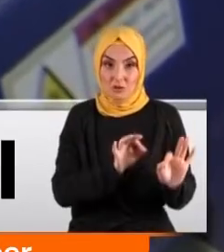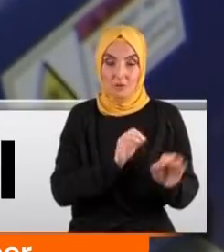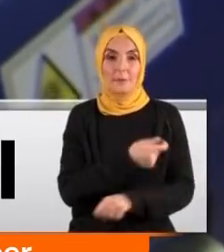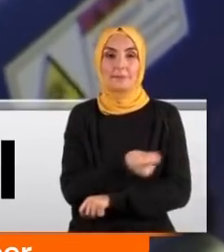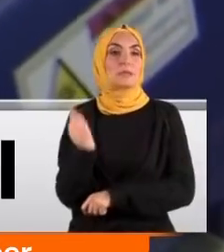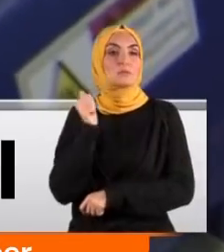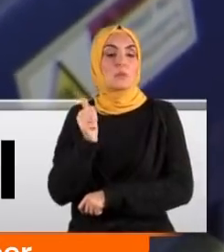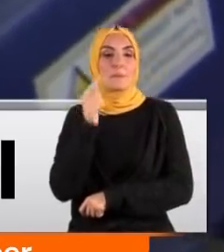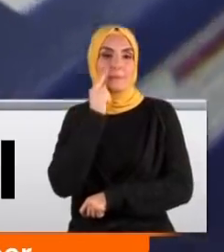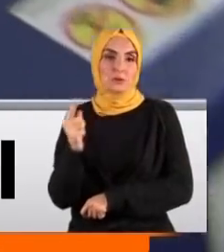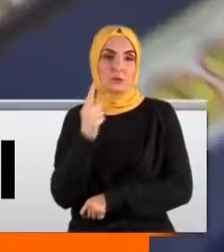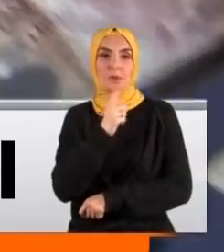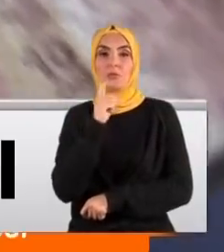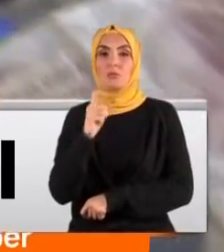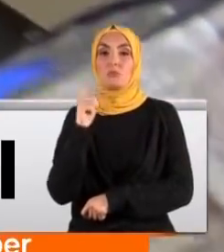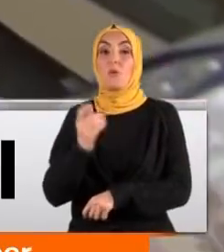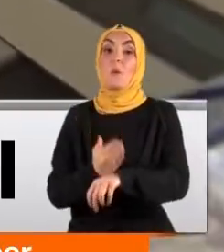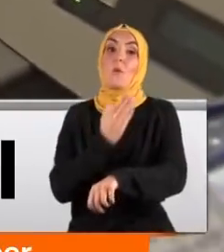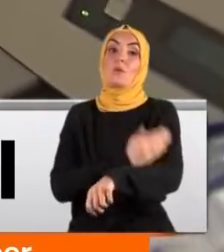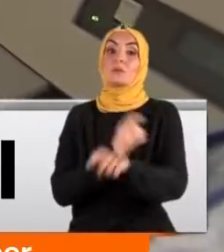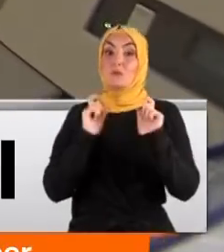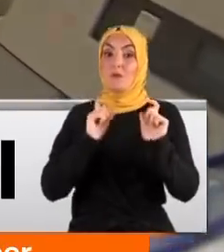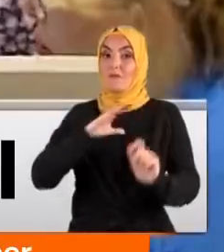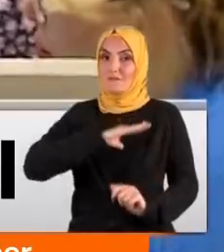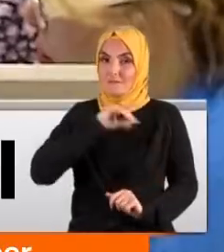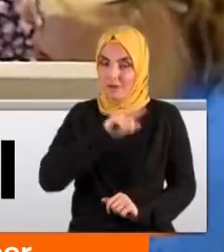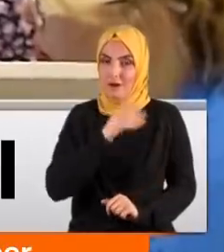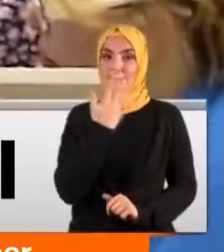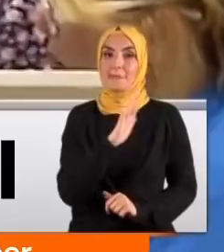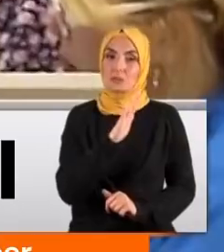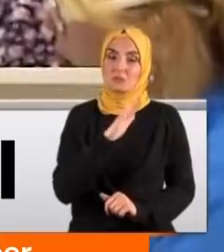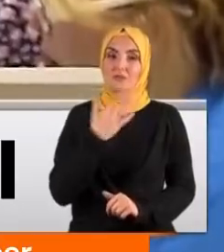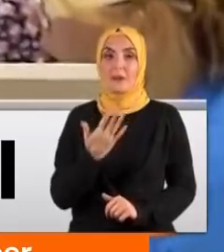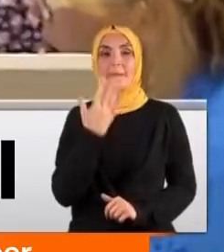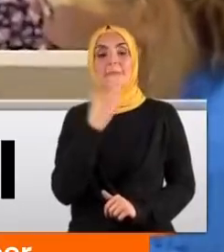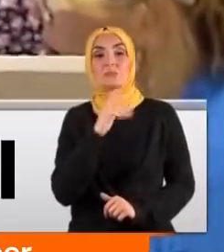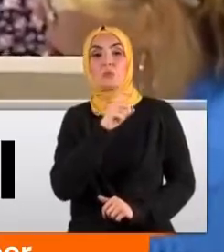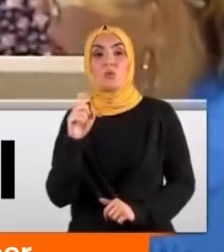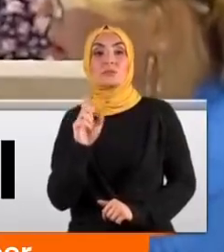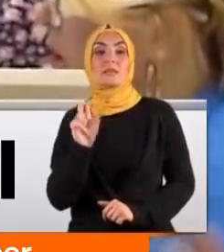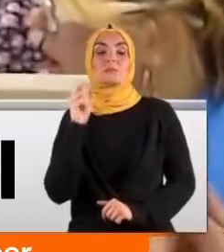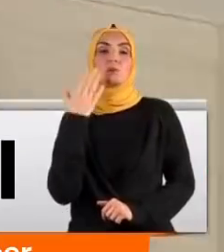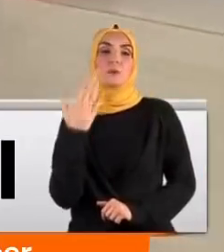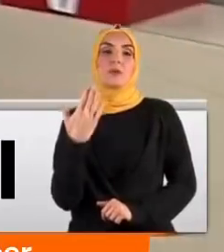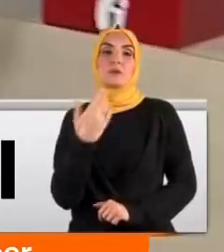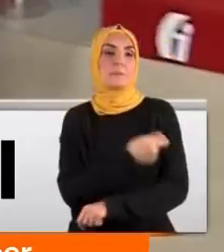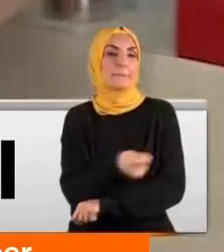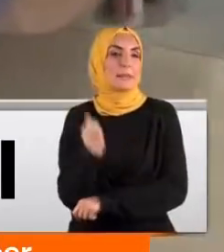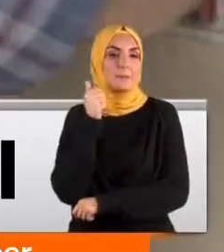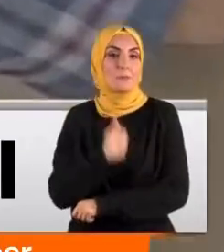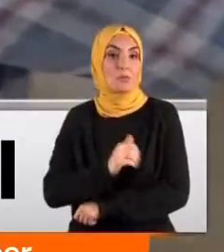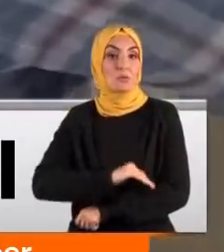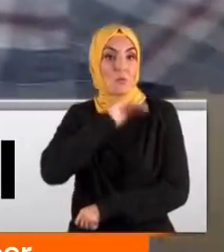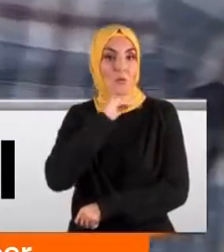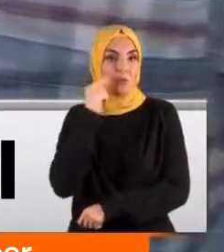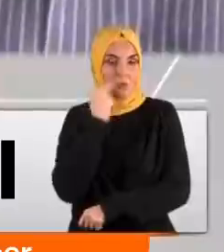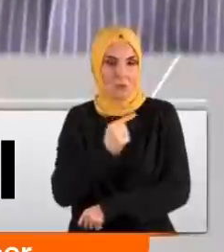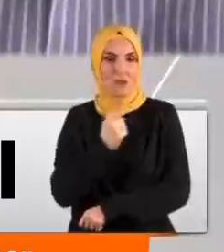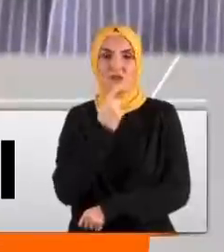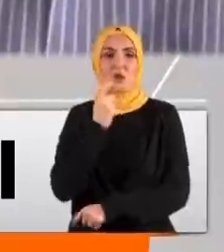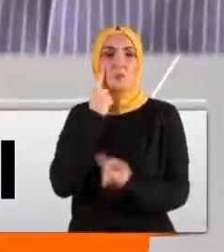99 öncesi sigortalı olup 5000 ila 5975 prim gününü tamamlayanlar yaş şartına takılmadan emekli